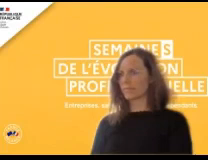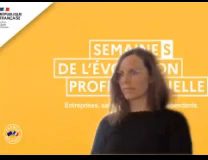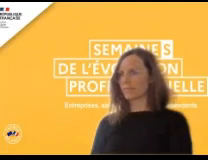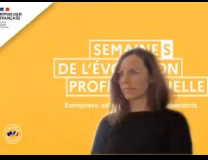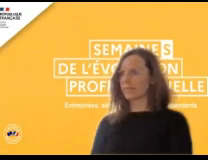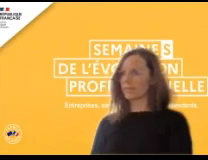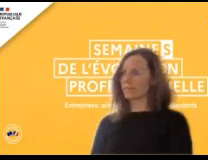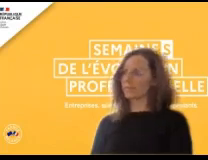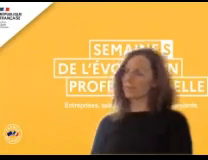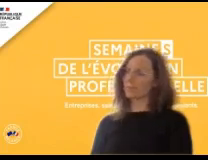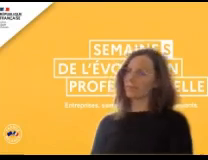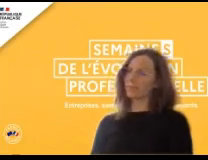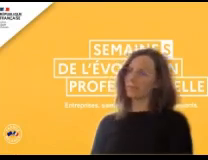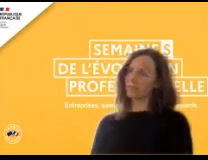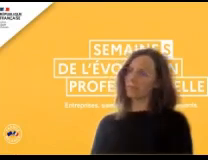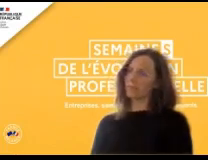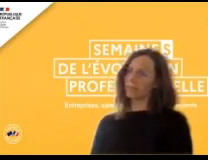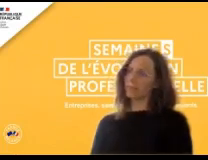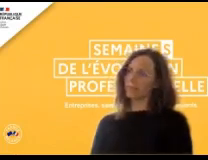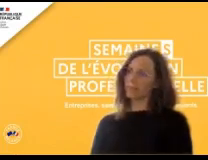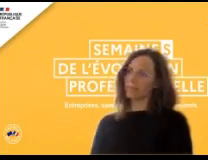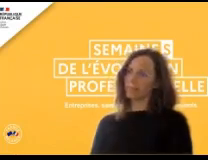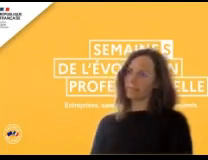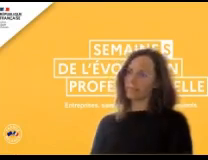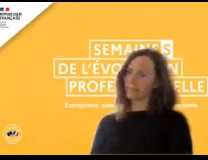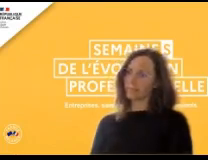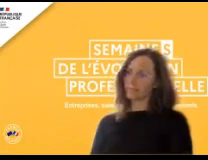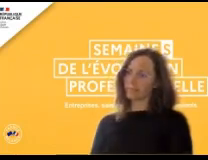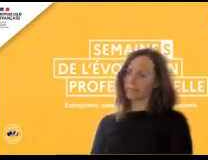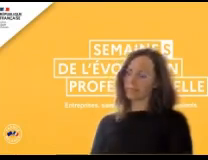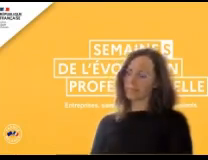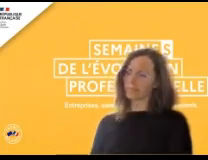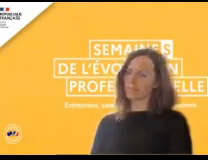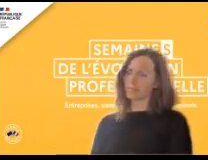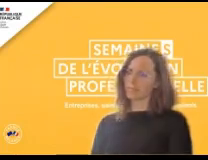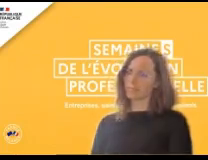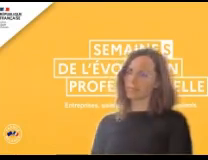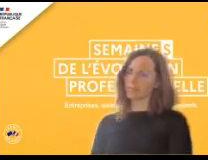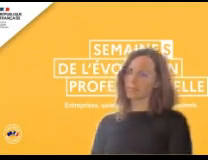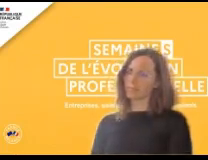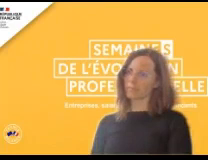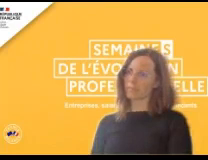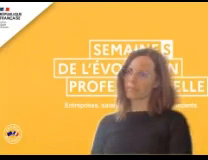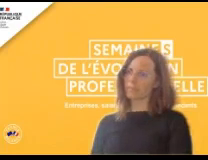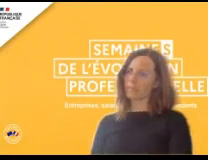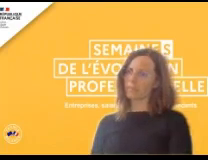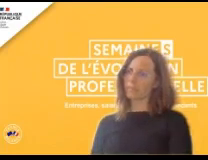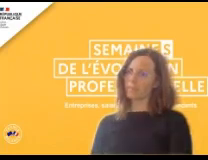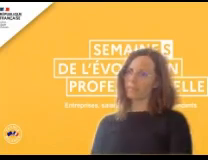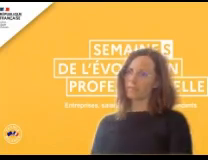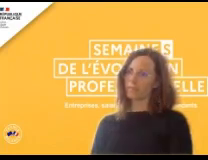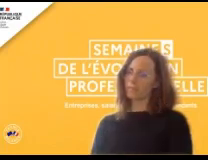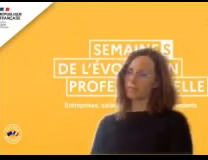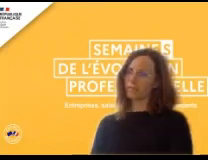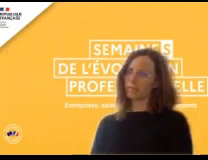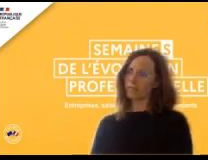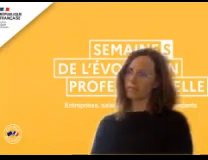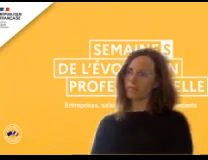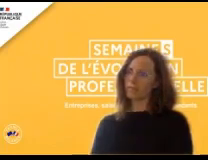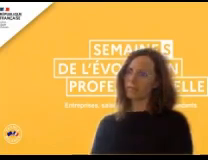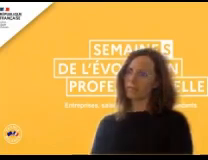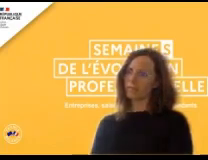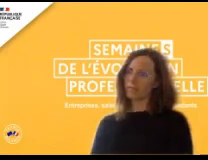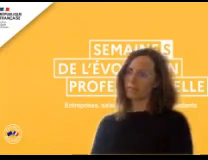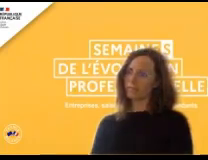marché, sur une employabilité ou l'environnement professionnel, par exemple. Donc, vous voyez, le premier